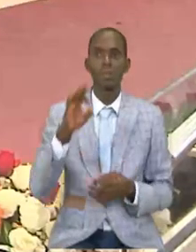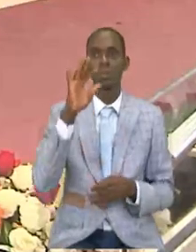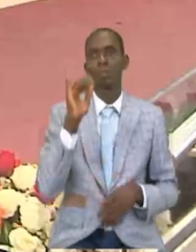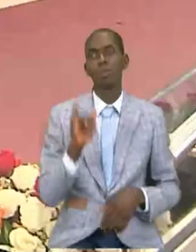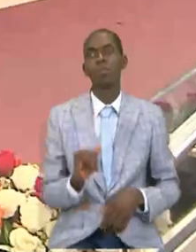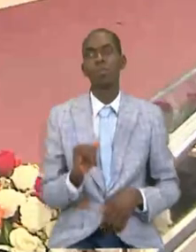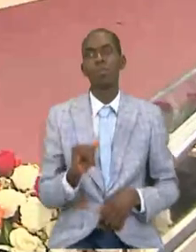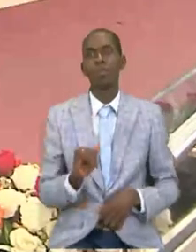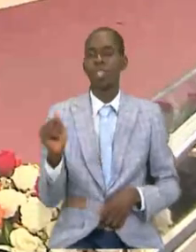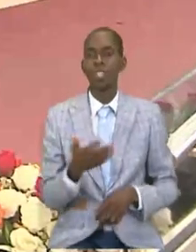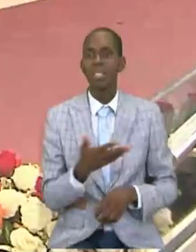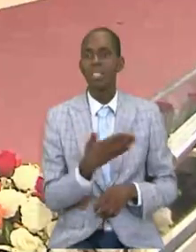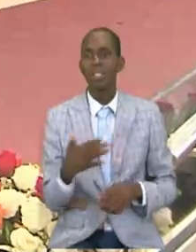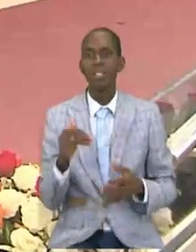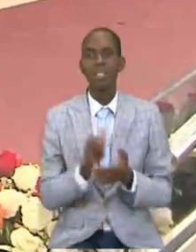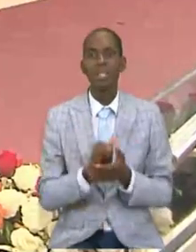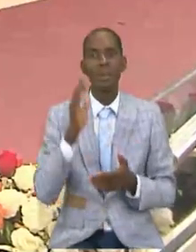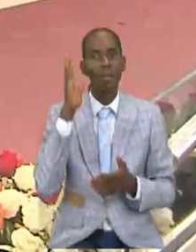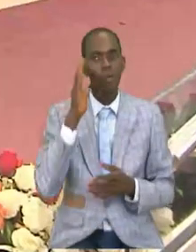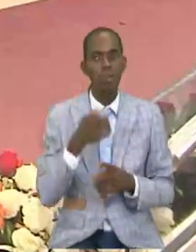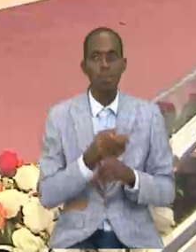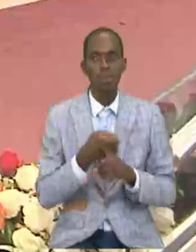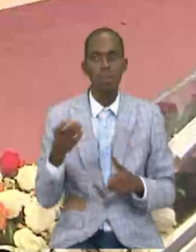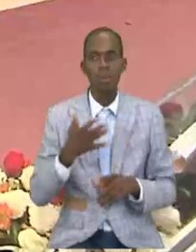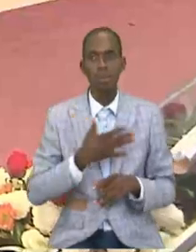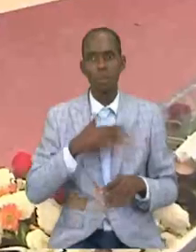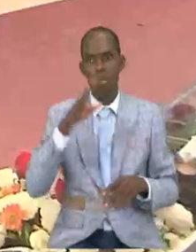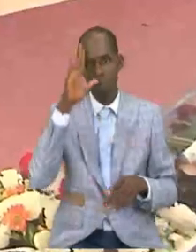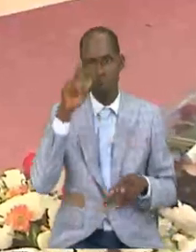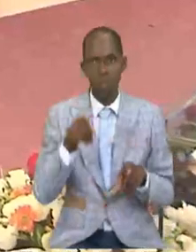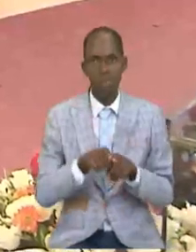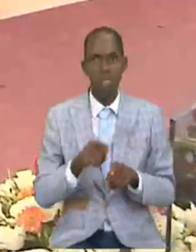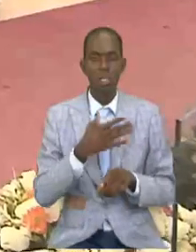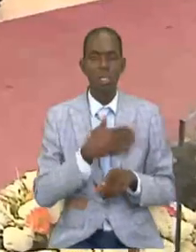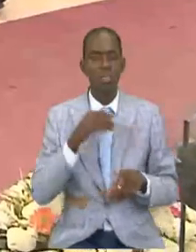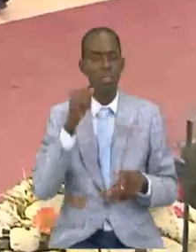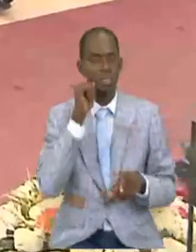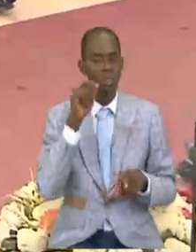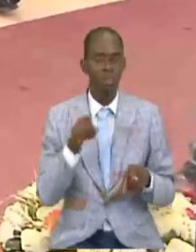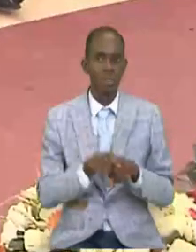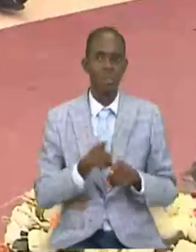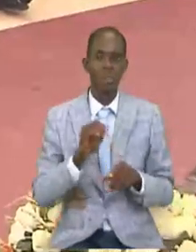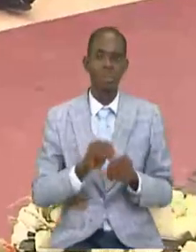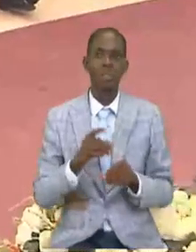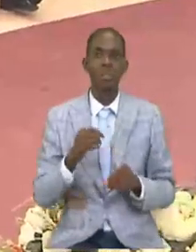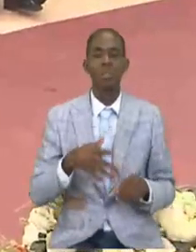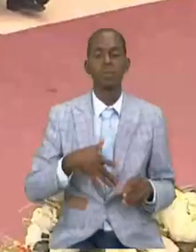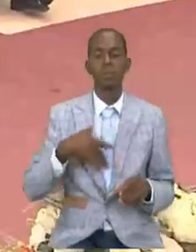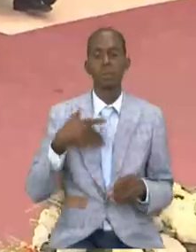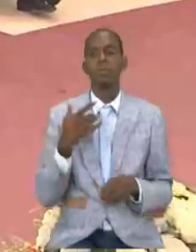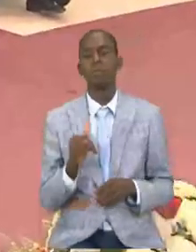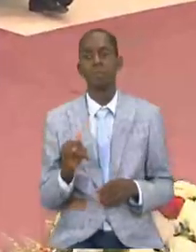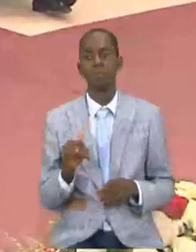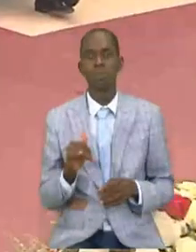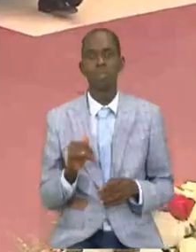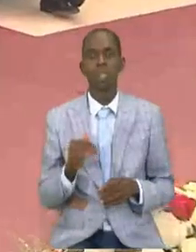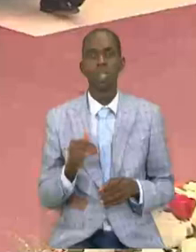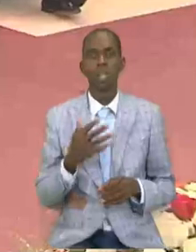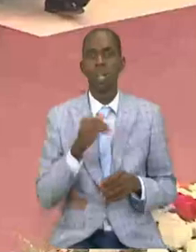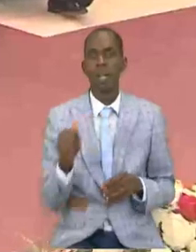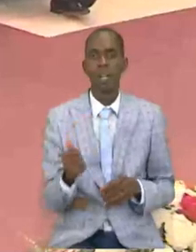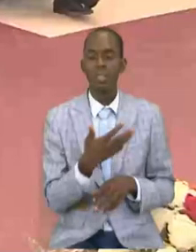sœurs spirituellement. Répétez cela. Je ne ferai rien qui nuise à mes frères et sœurs